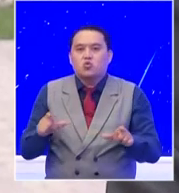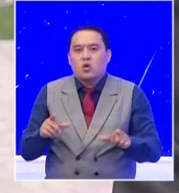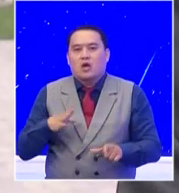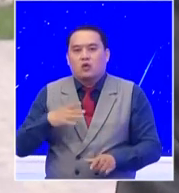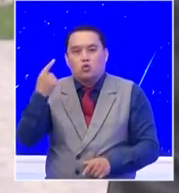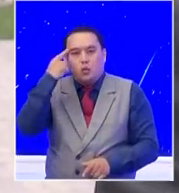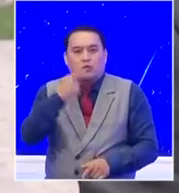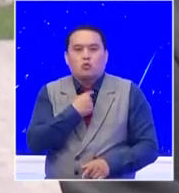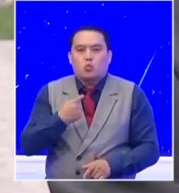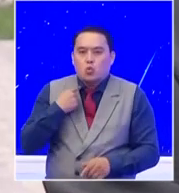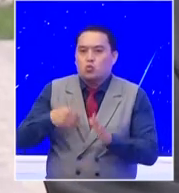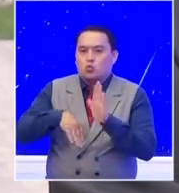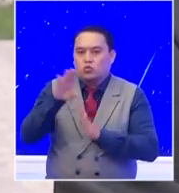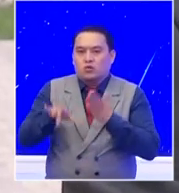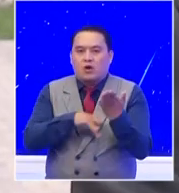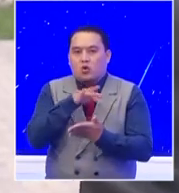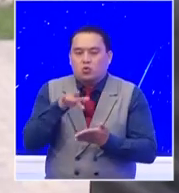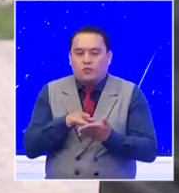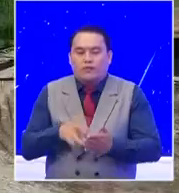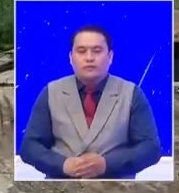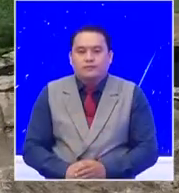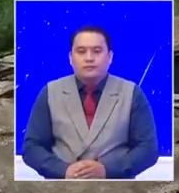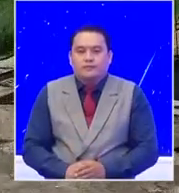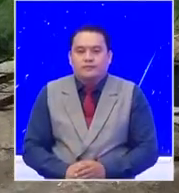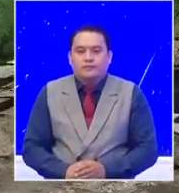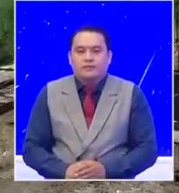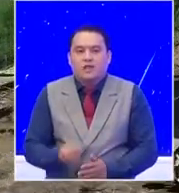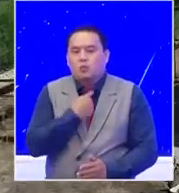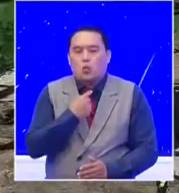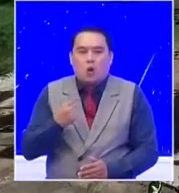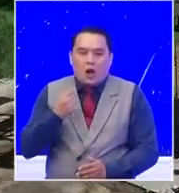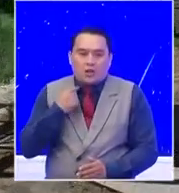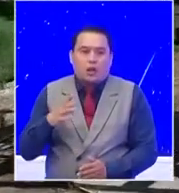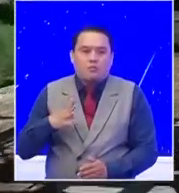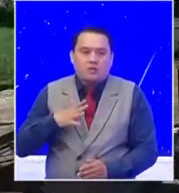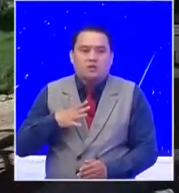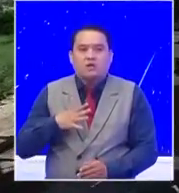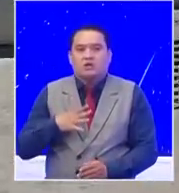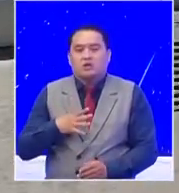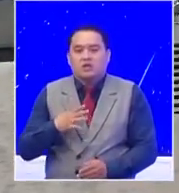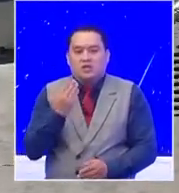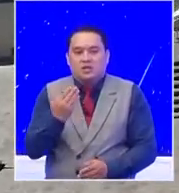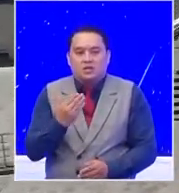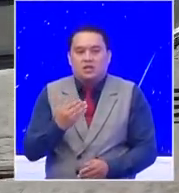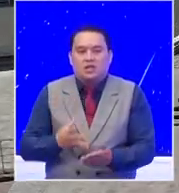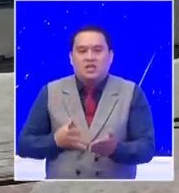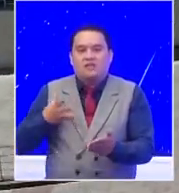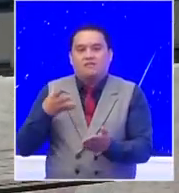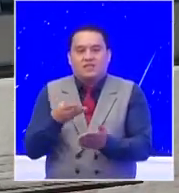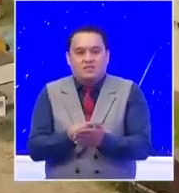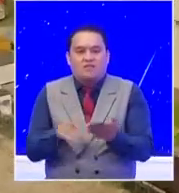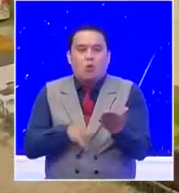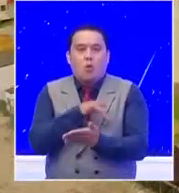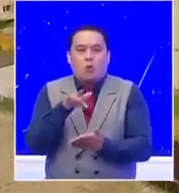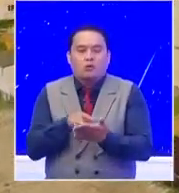что Талдыкурган – один из лучших городов для жизни. Статус областного центра Талдыкургана существенно сказался и на инвестиционном климате